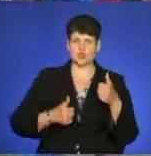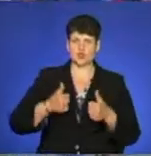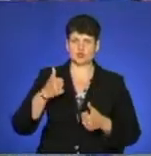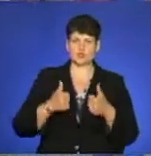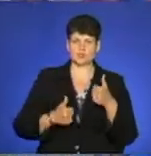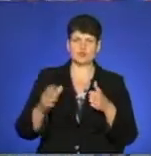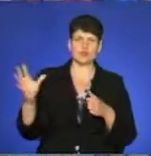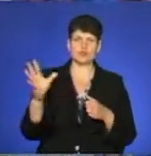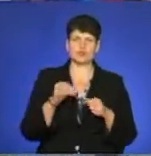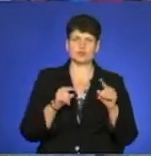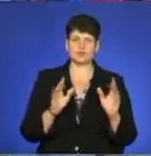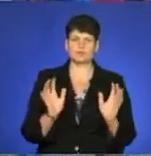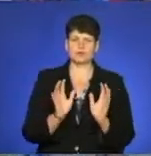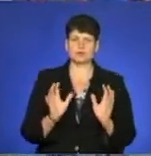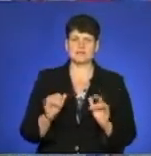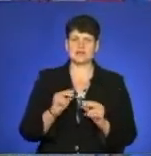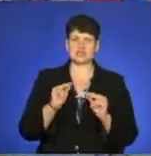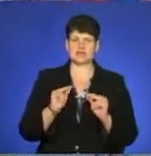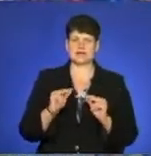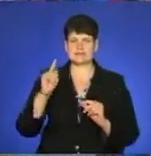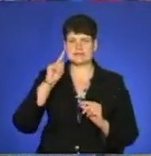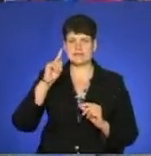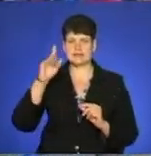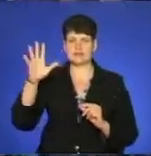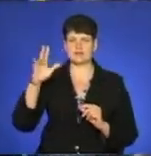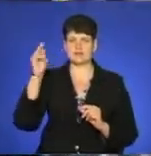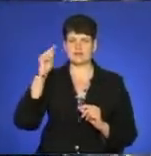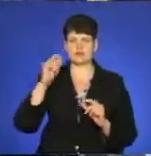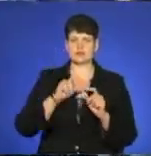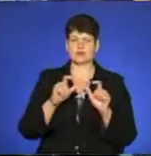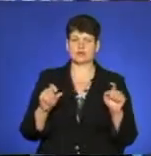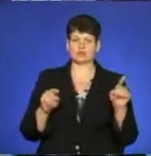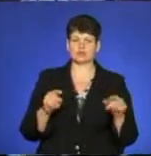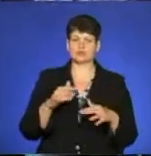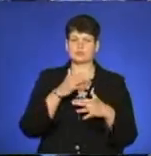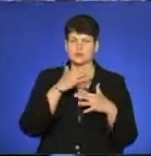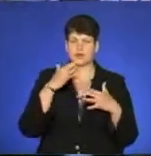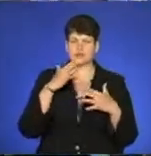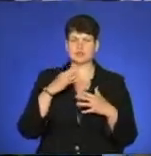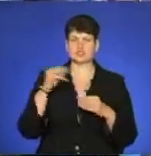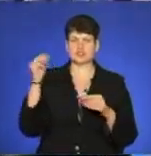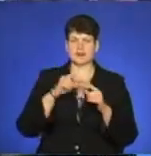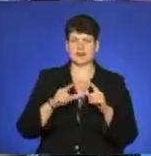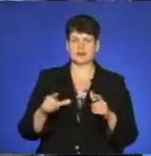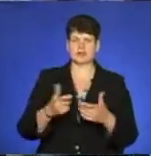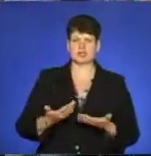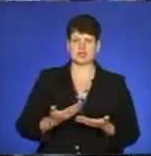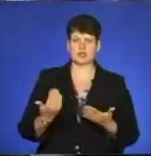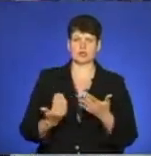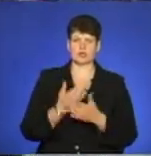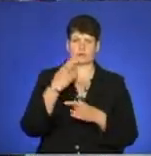конкурсах. Усі тут піклуються за честь і славу навчального закладу, тому збагачують шкільне життя новими